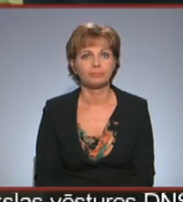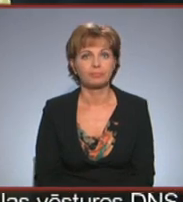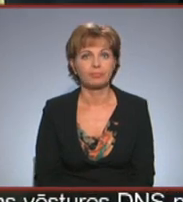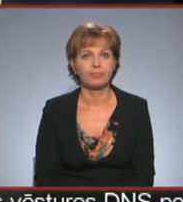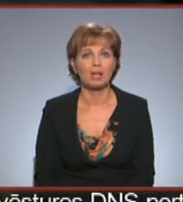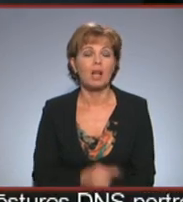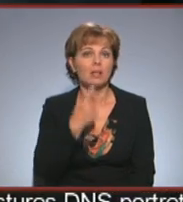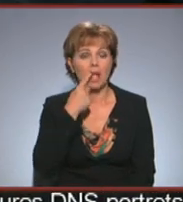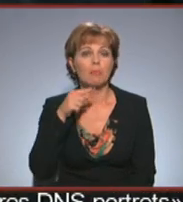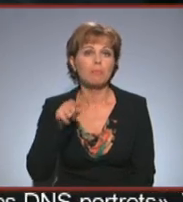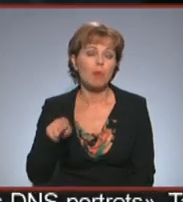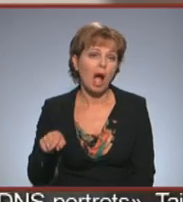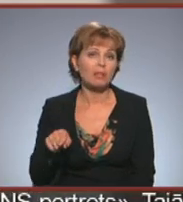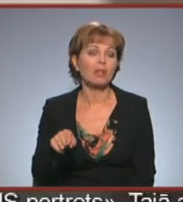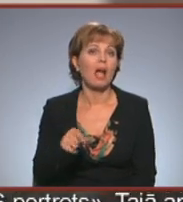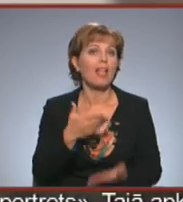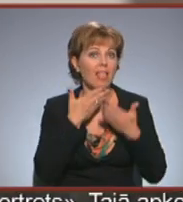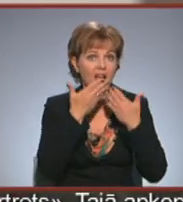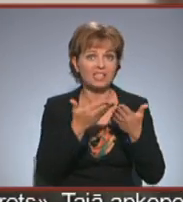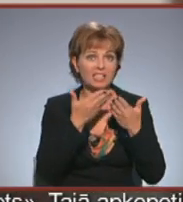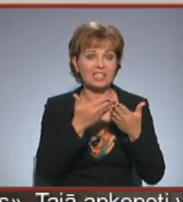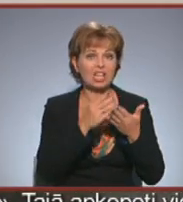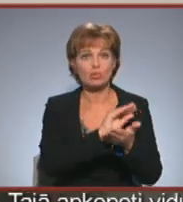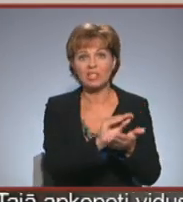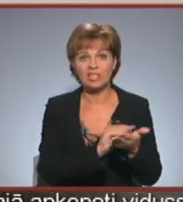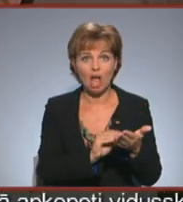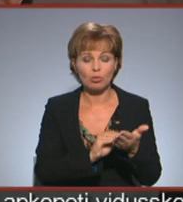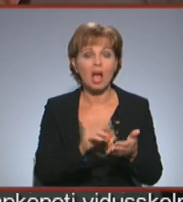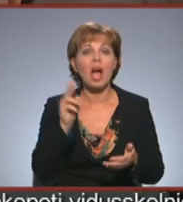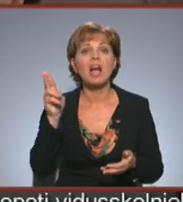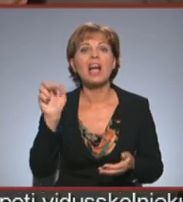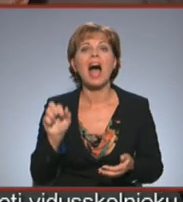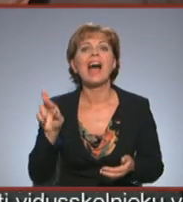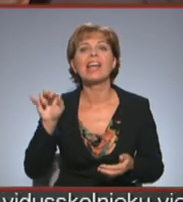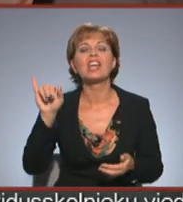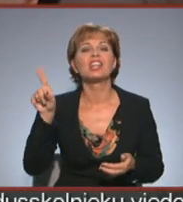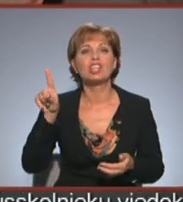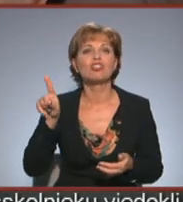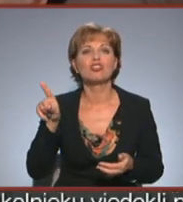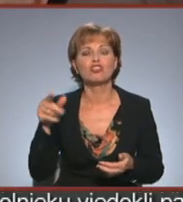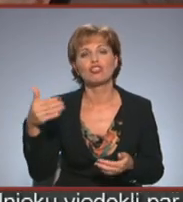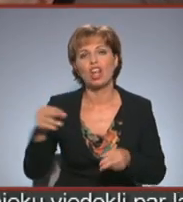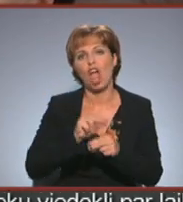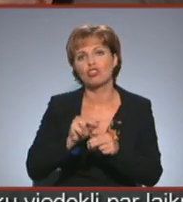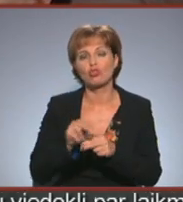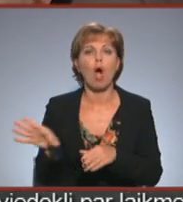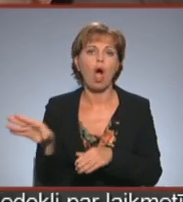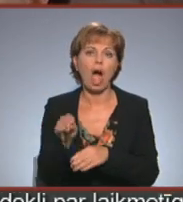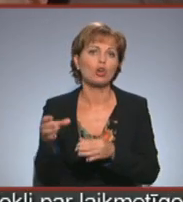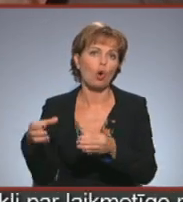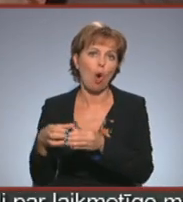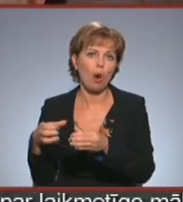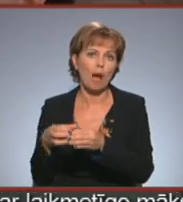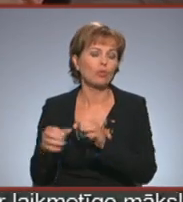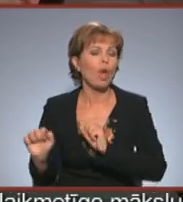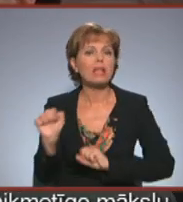Jau pat scenāriju lasot, tur jūt, kā Viesturs Kairis ar visu komandu kopā ir